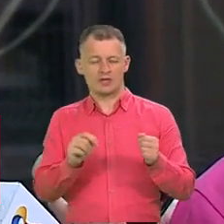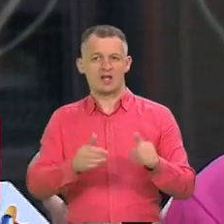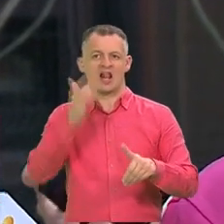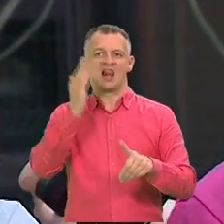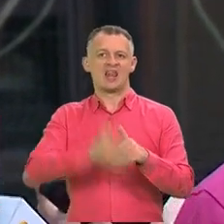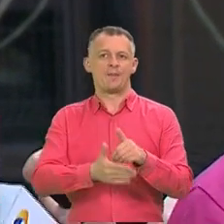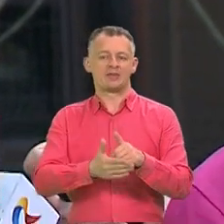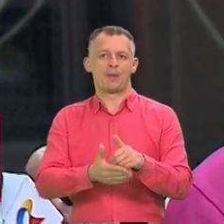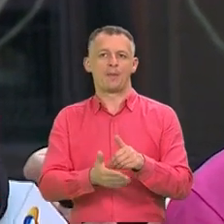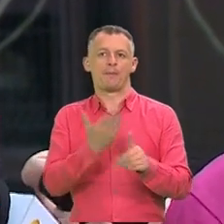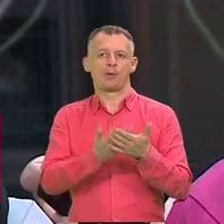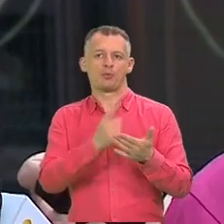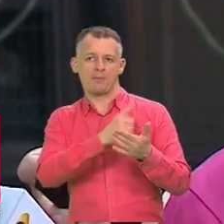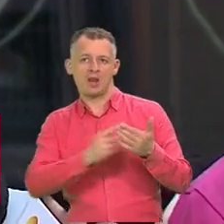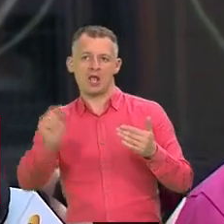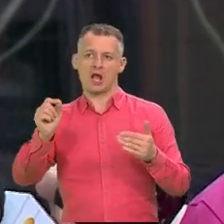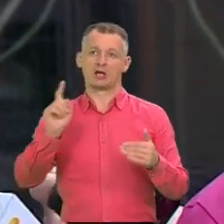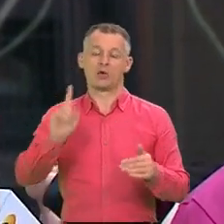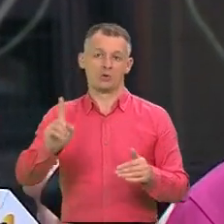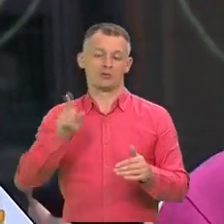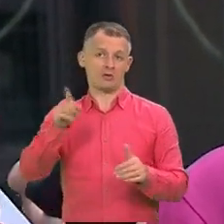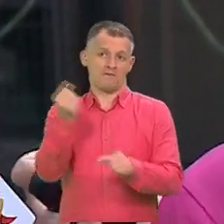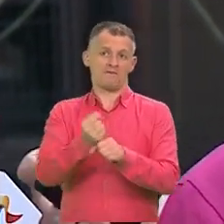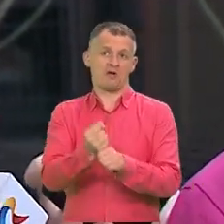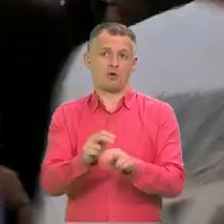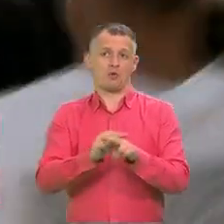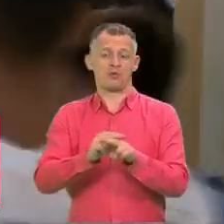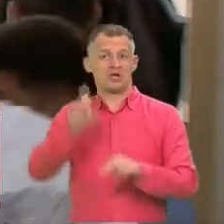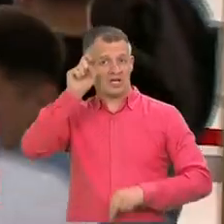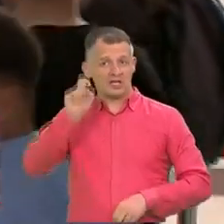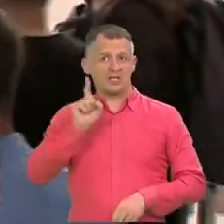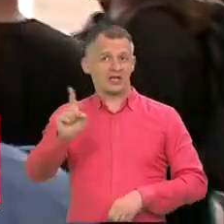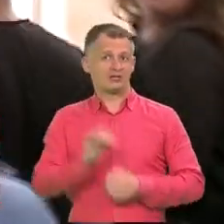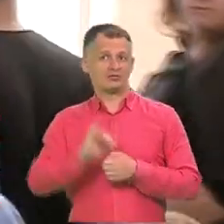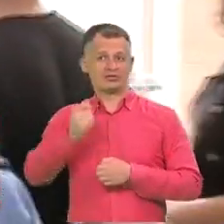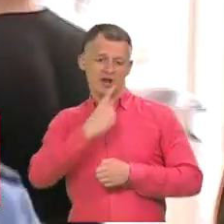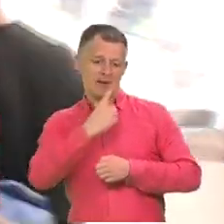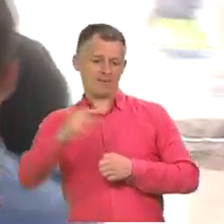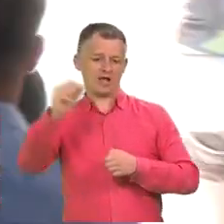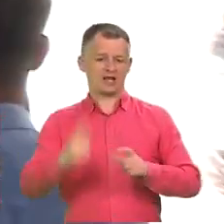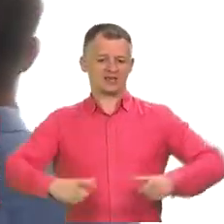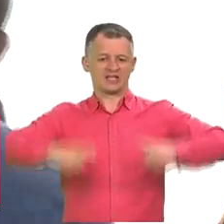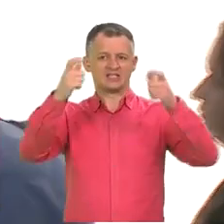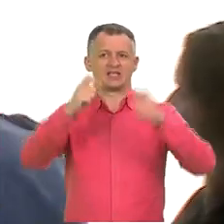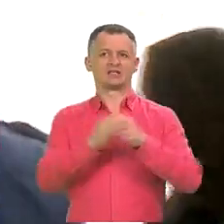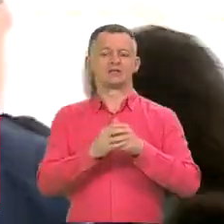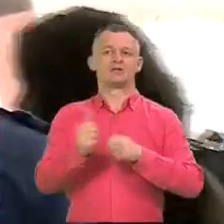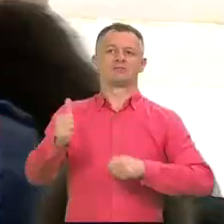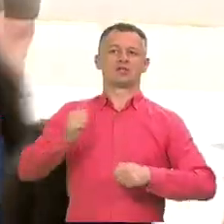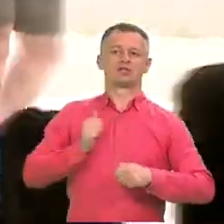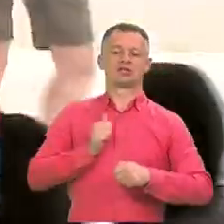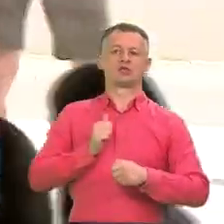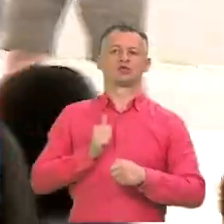limitările de deplasare, atunci vor proceda cum vor considera necesar. Și la ieșirea din instanță, agenții de securitate au fost